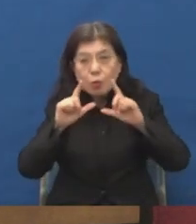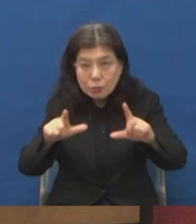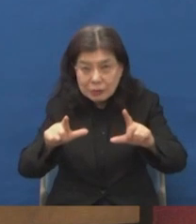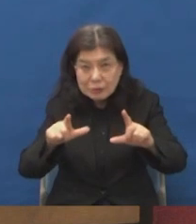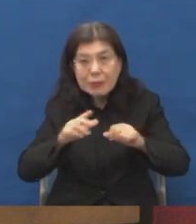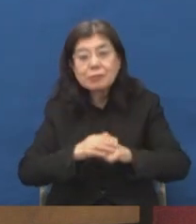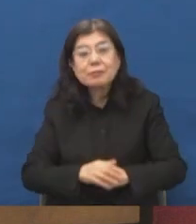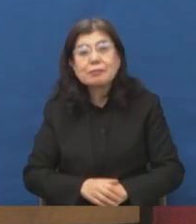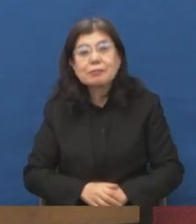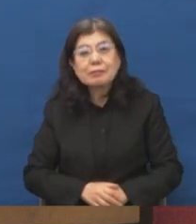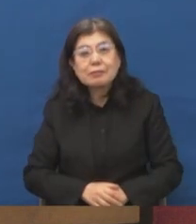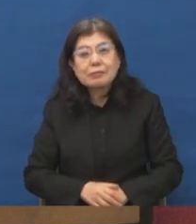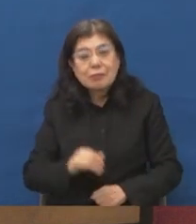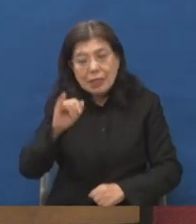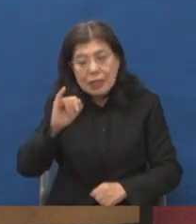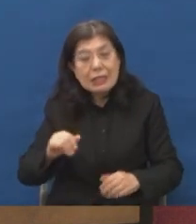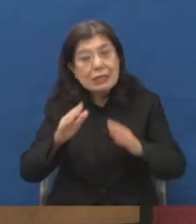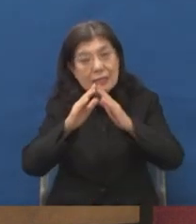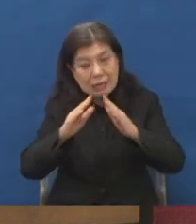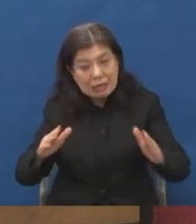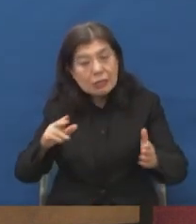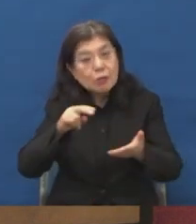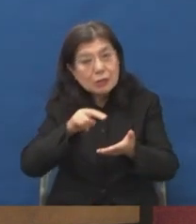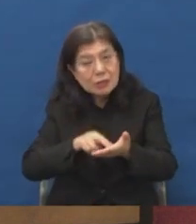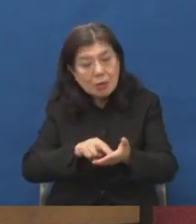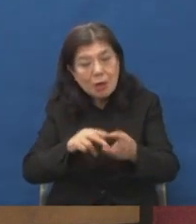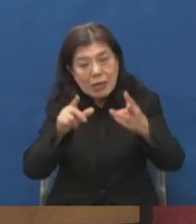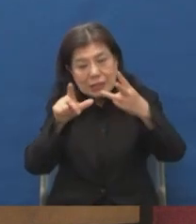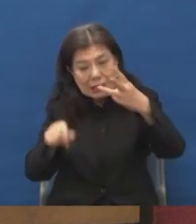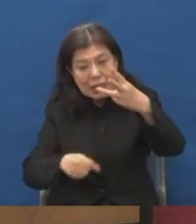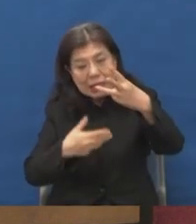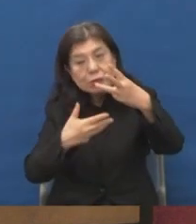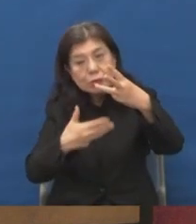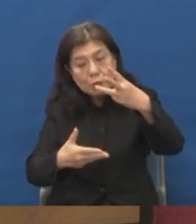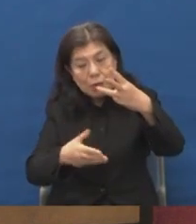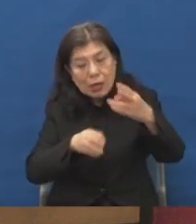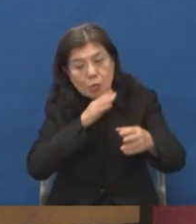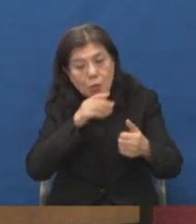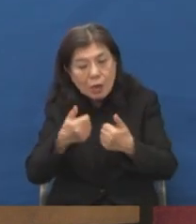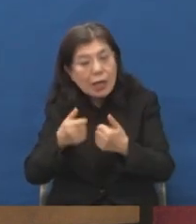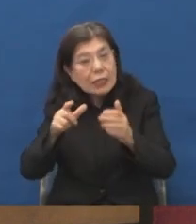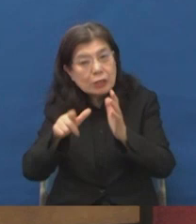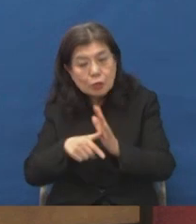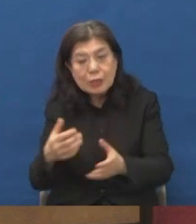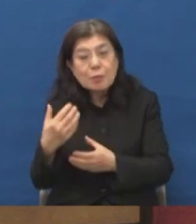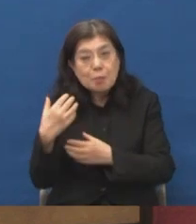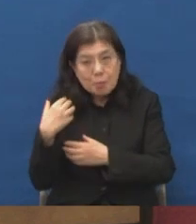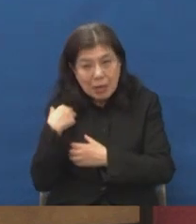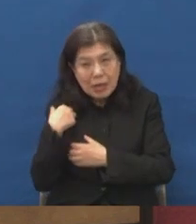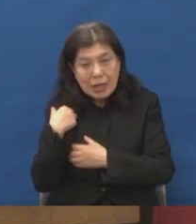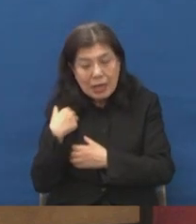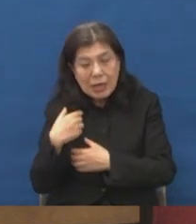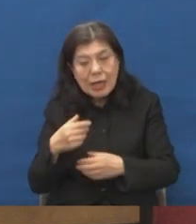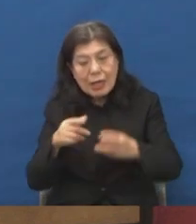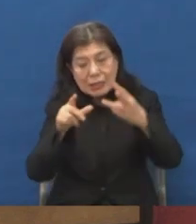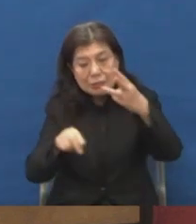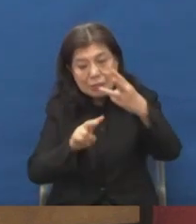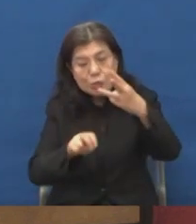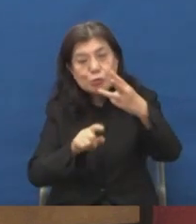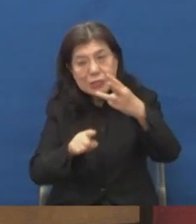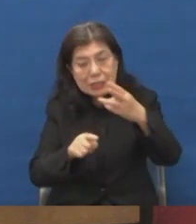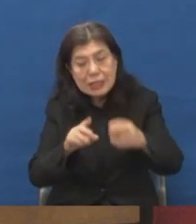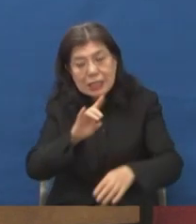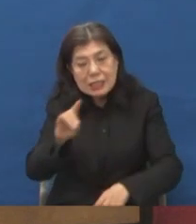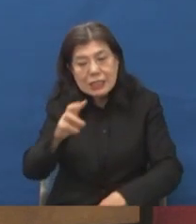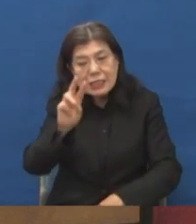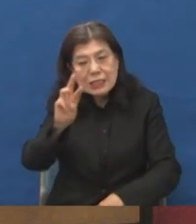ます。本委員会といたしましては、3月8日の本会議において付託を受け、21日に議第